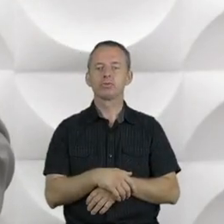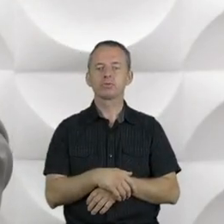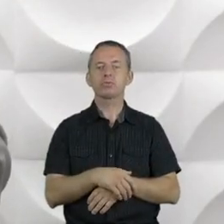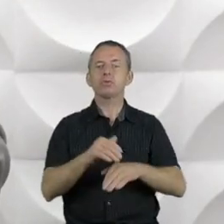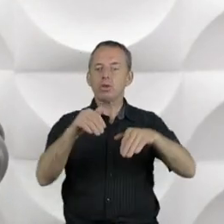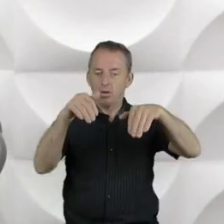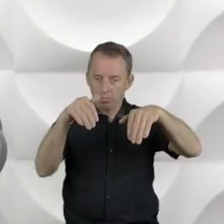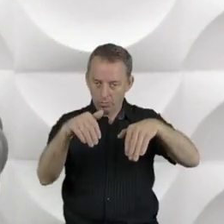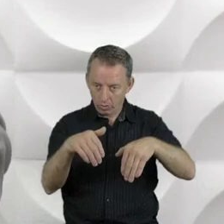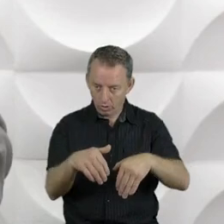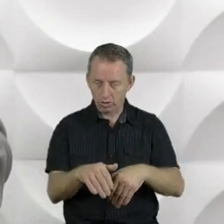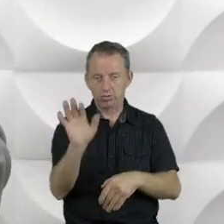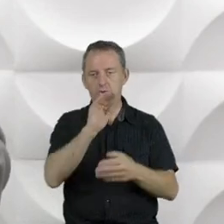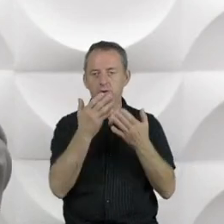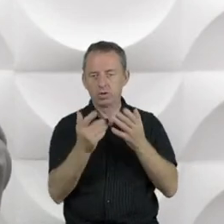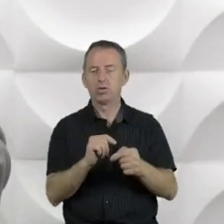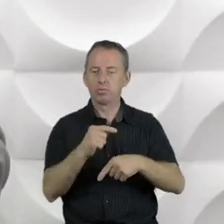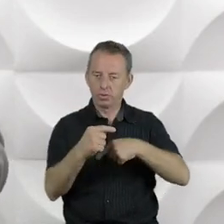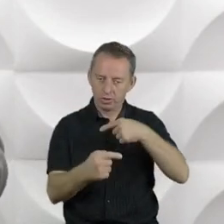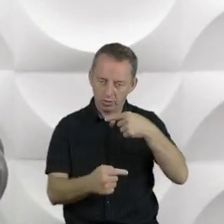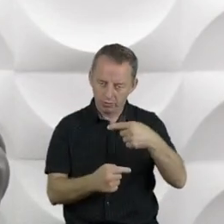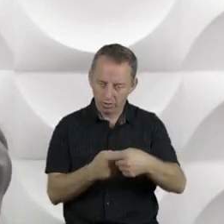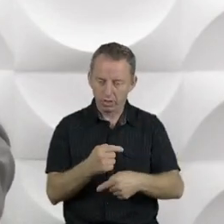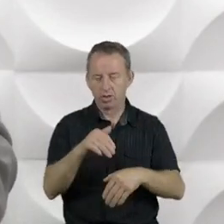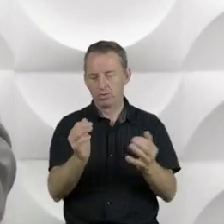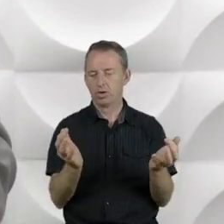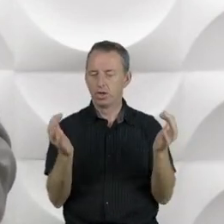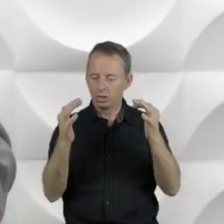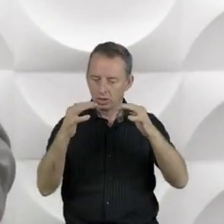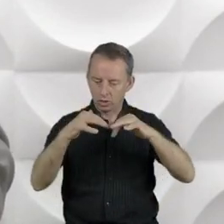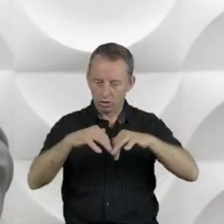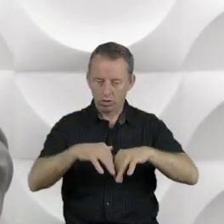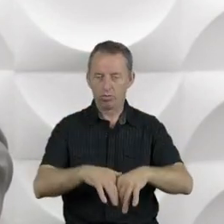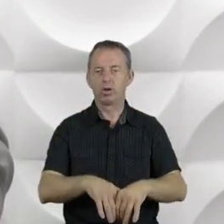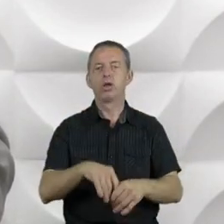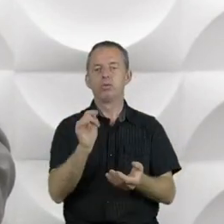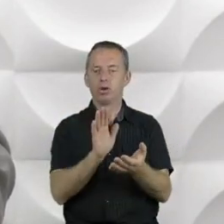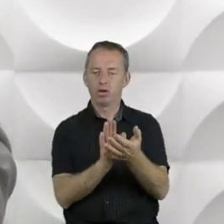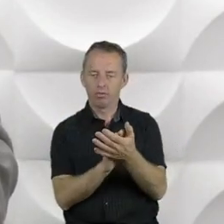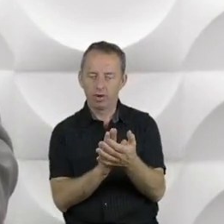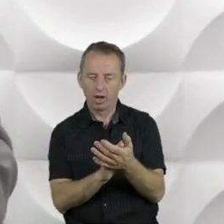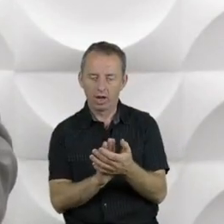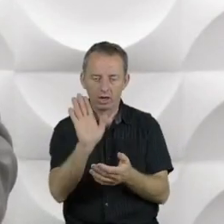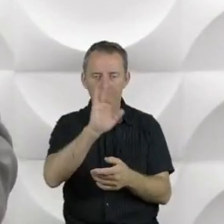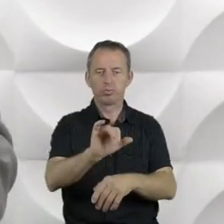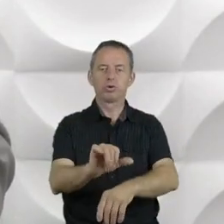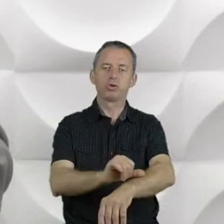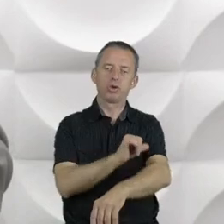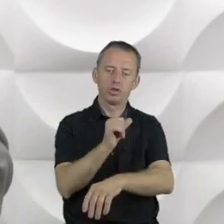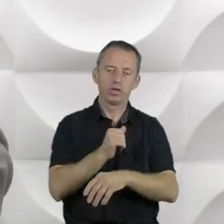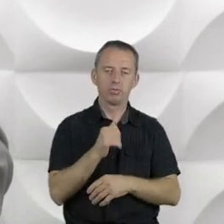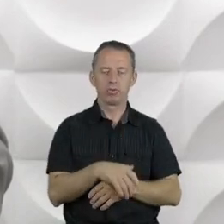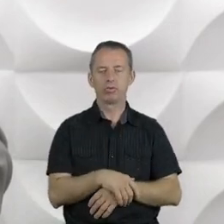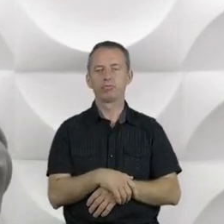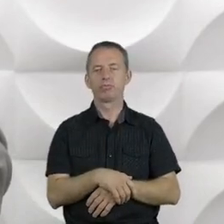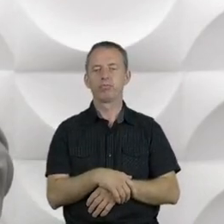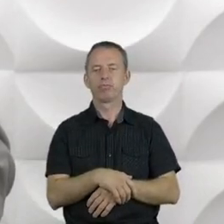Możemy dziękować Bogu za ten przywilej, że możemy się zgromadzać, za to, że możemy chwalić Jego święte imię.